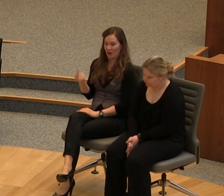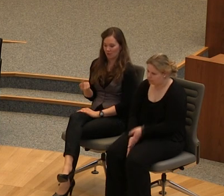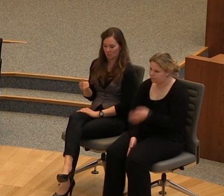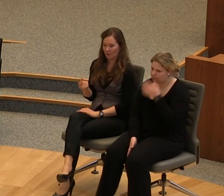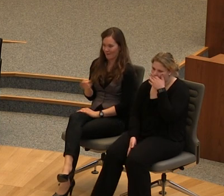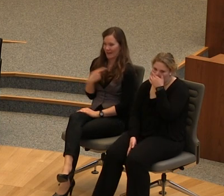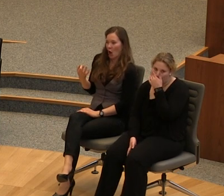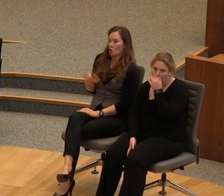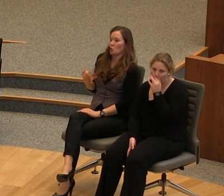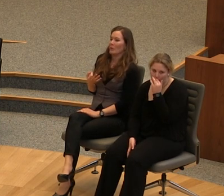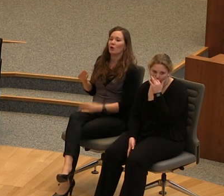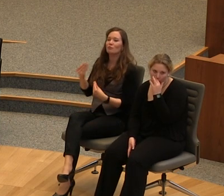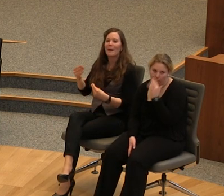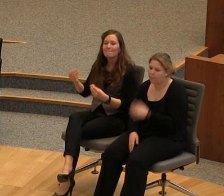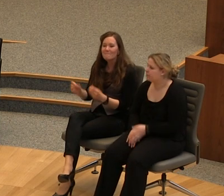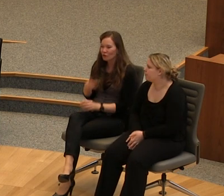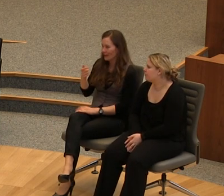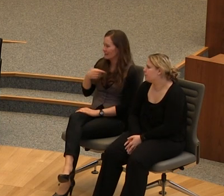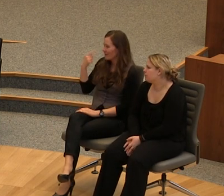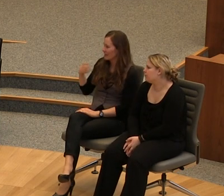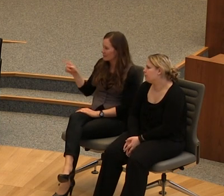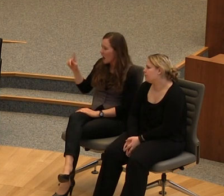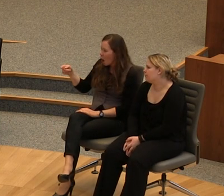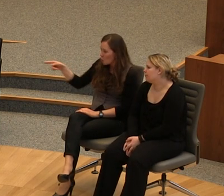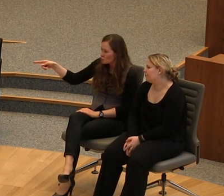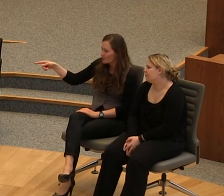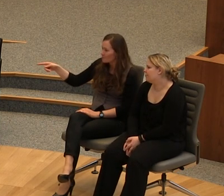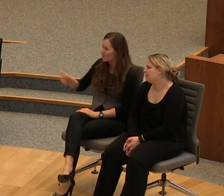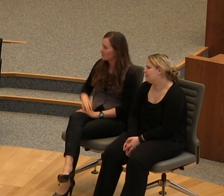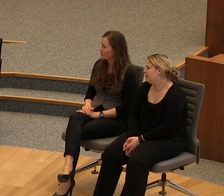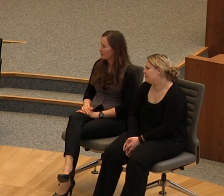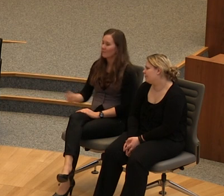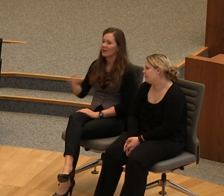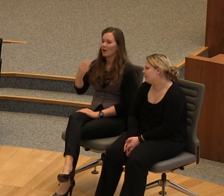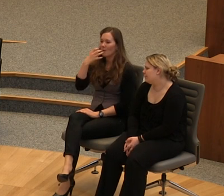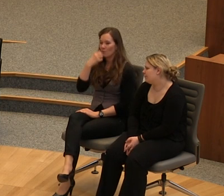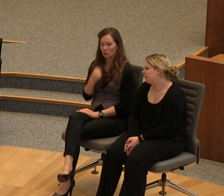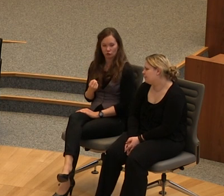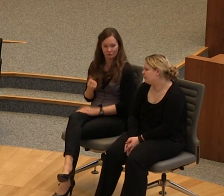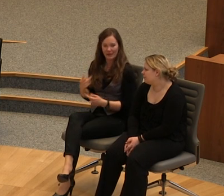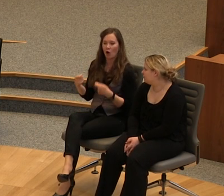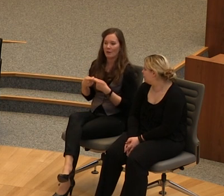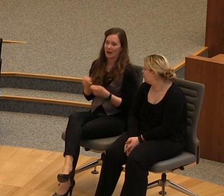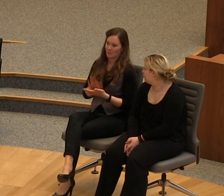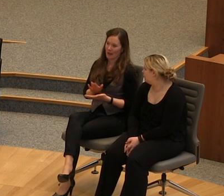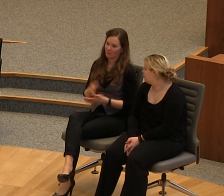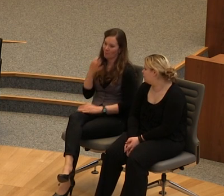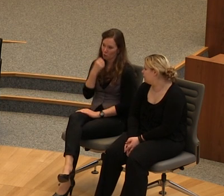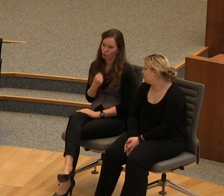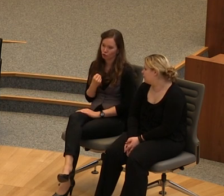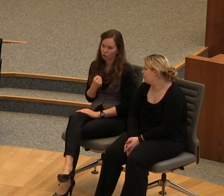Wir Grünen ganz besonders, aber ich weiß Sie auch, wir wollen damit in Kontakt bleiben